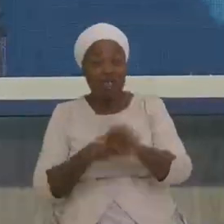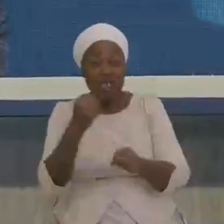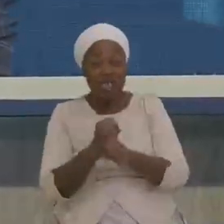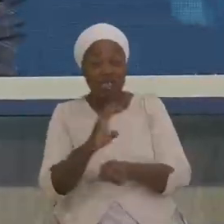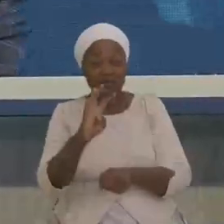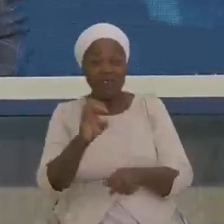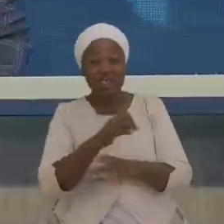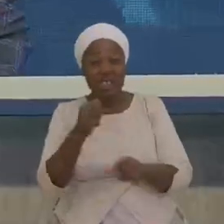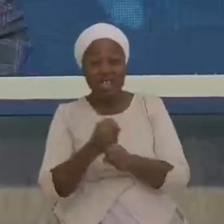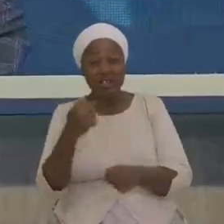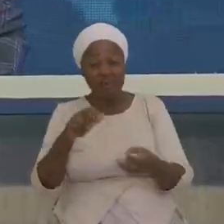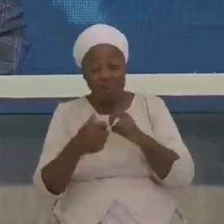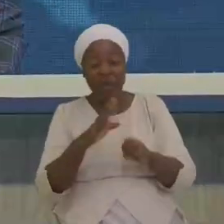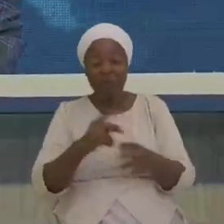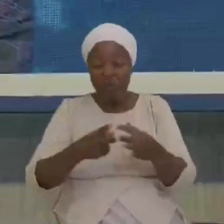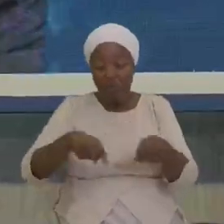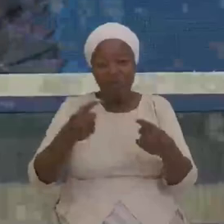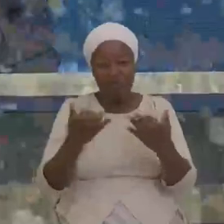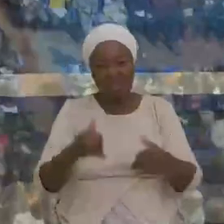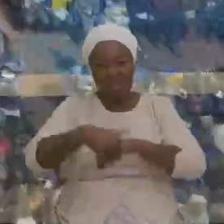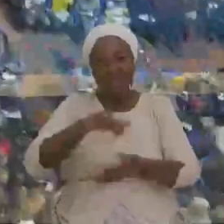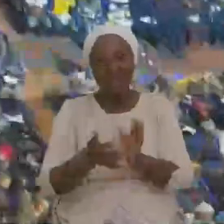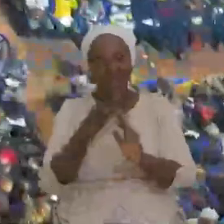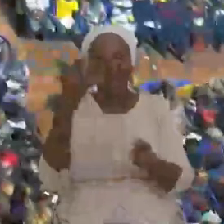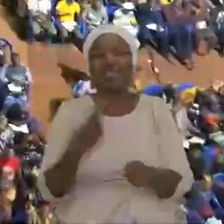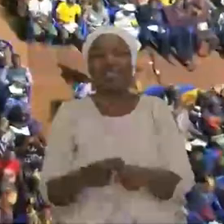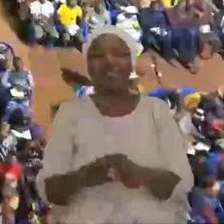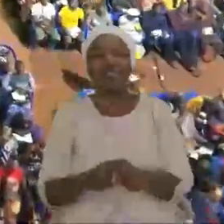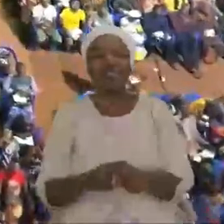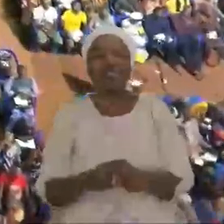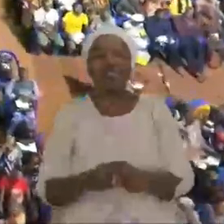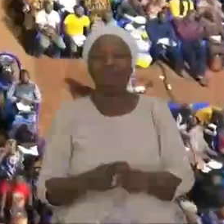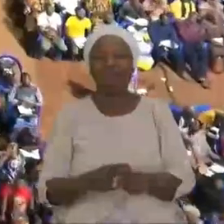Problème de 20 ans disparaîtra ce soir.